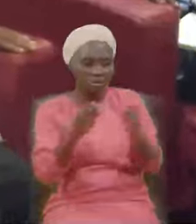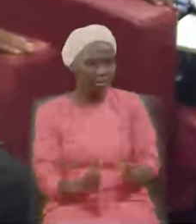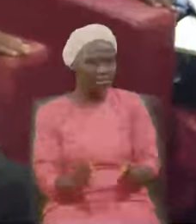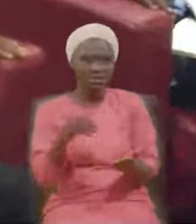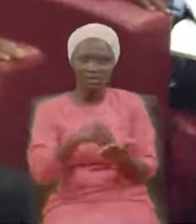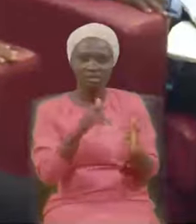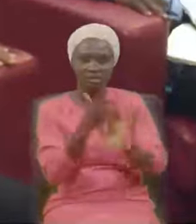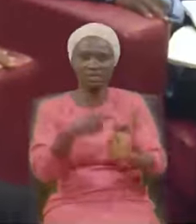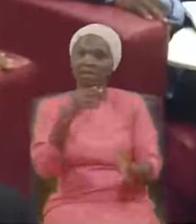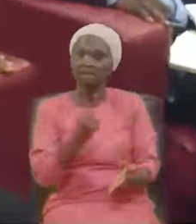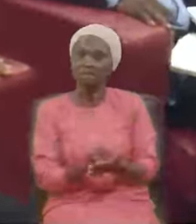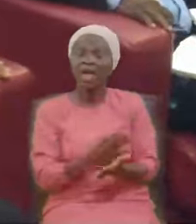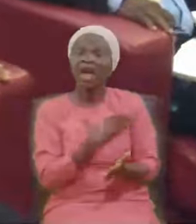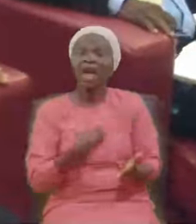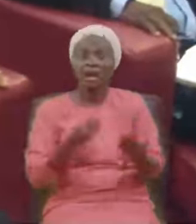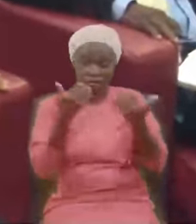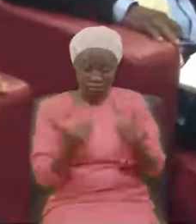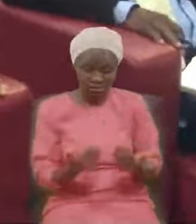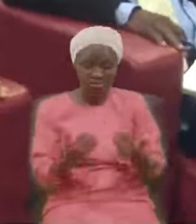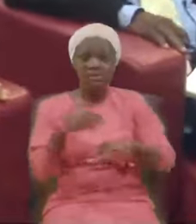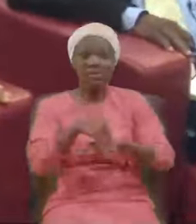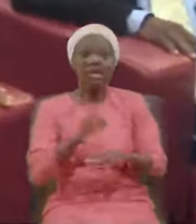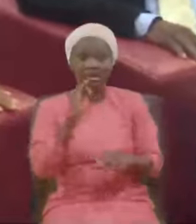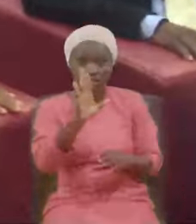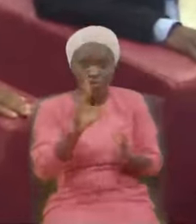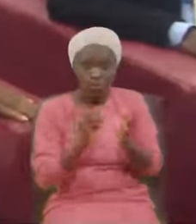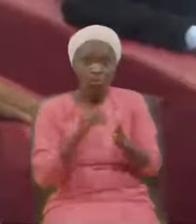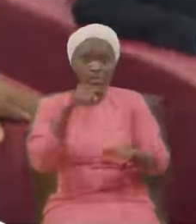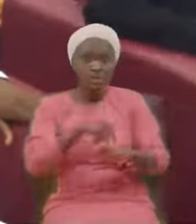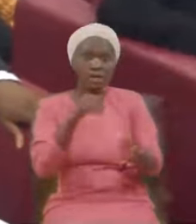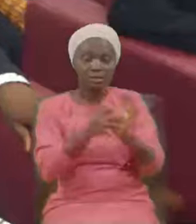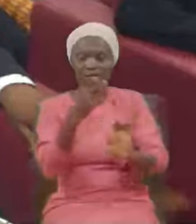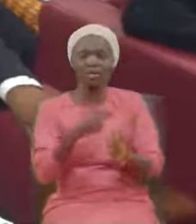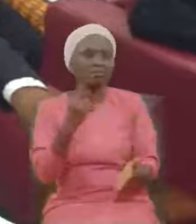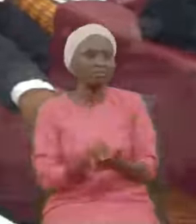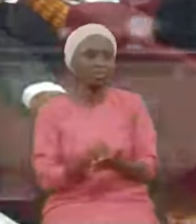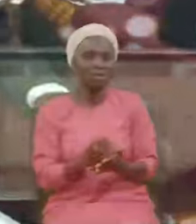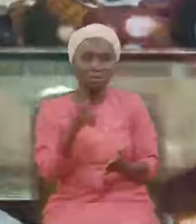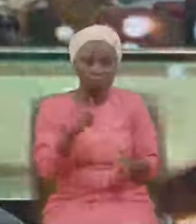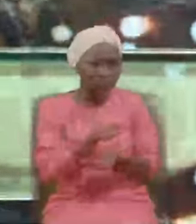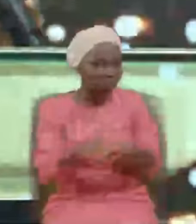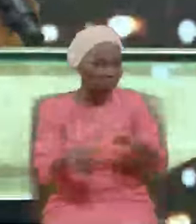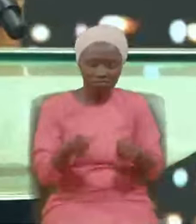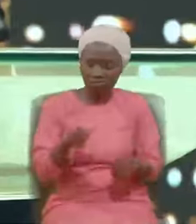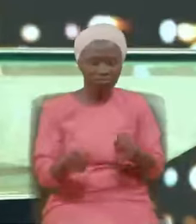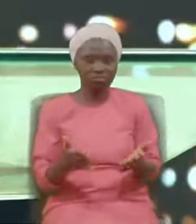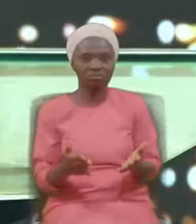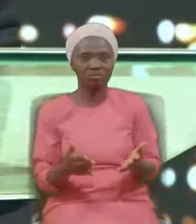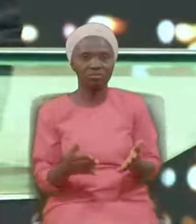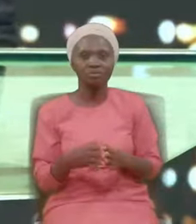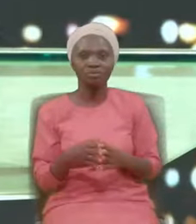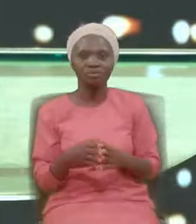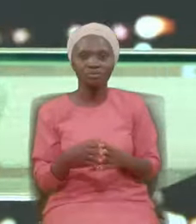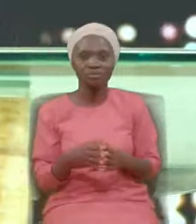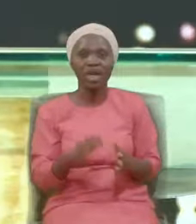de l'ennemi. Et ce soir, c'est votre soirée. Faut pas regarder en bas. Je veux